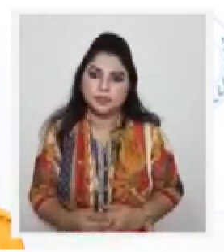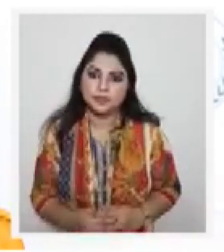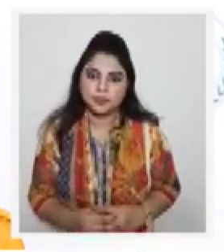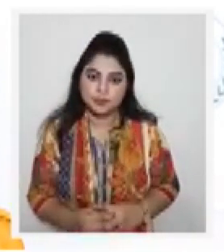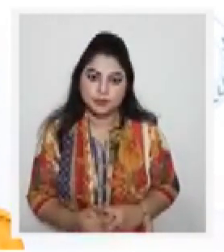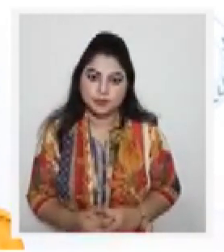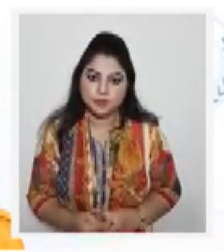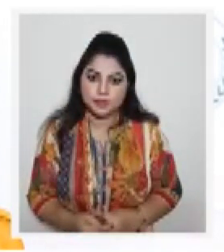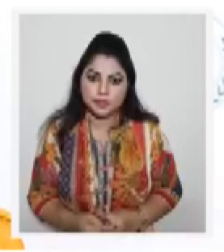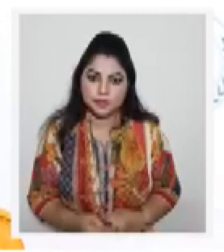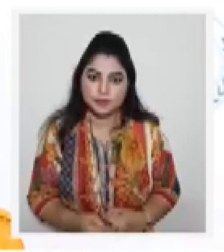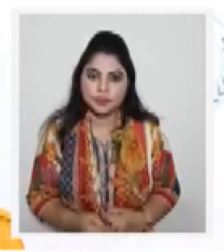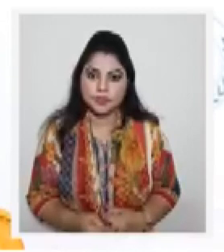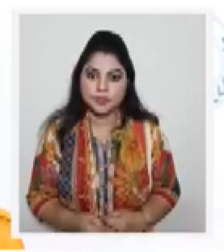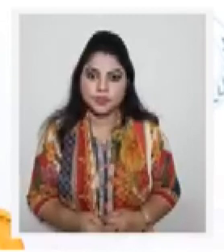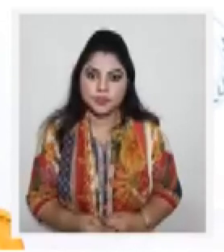২,৭৭,১৫৭ জন। বর্তমানে কোয়ারেন্টাইনে আছেন